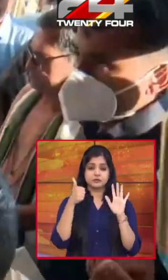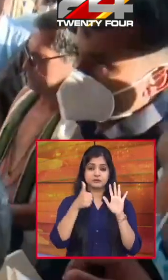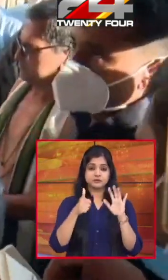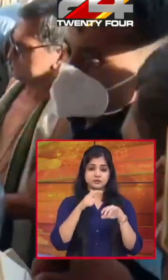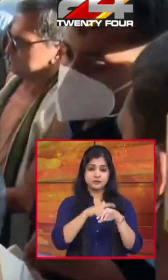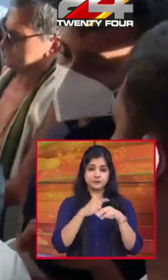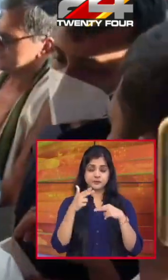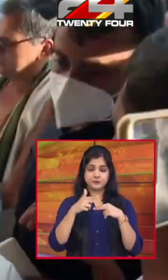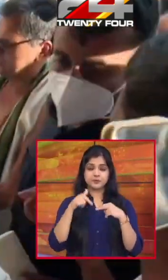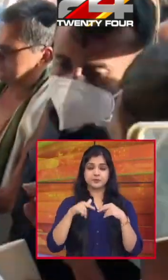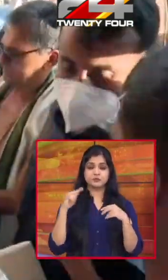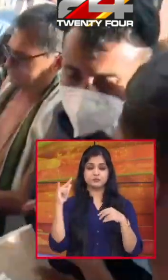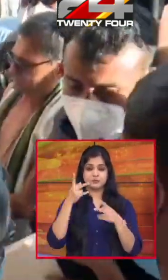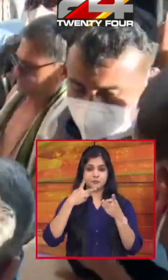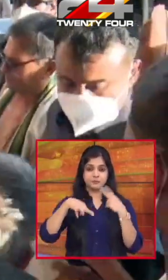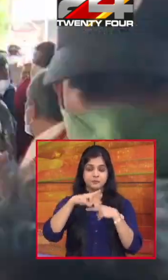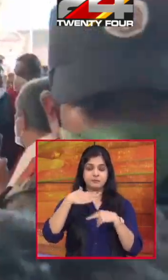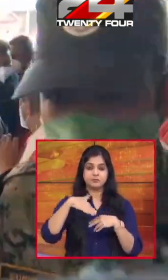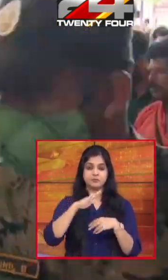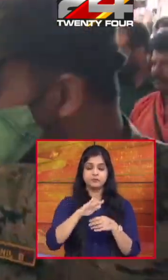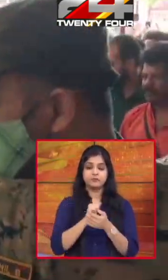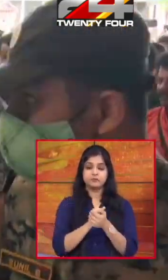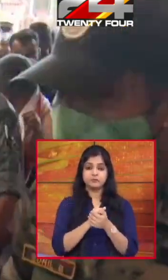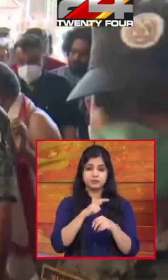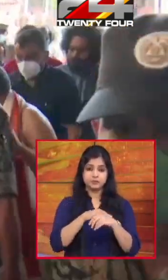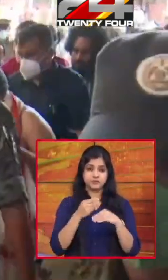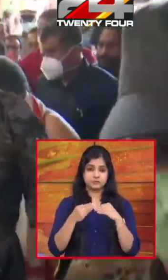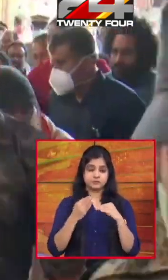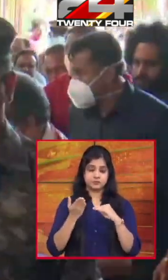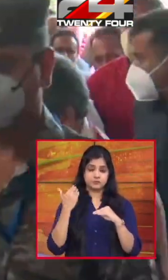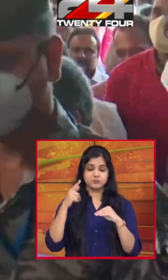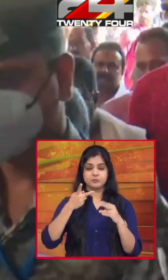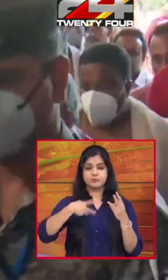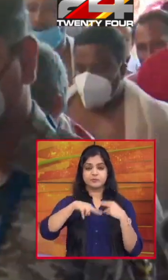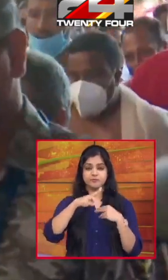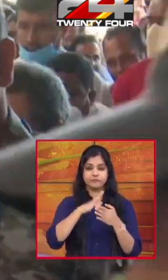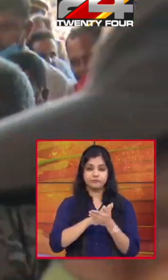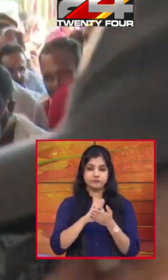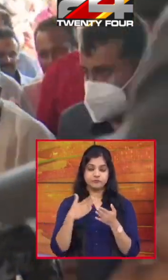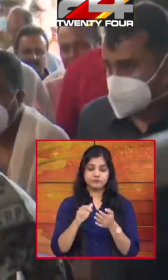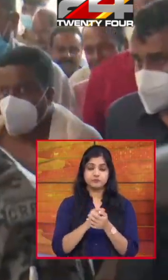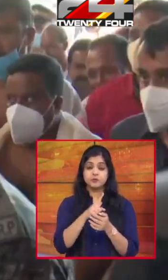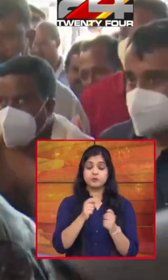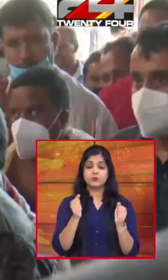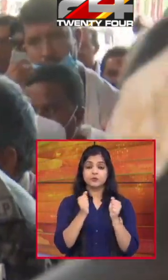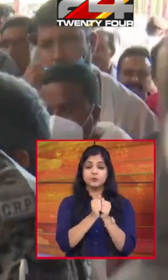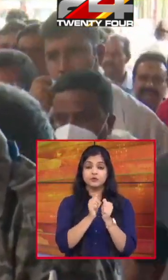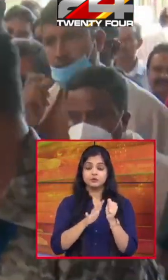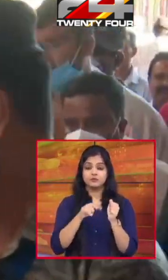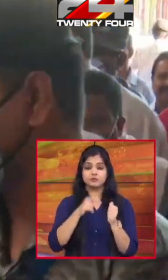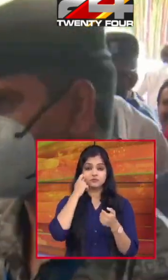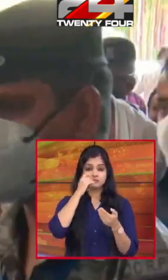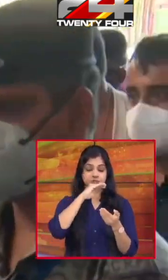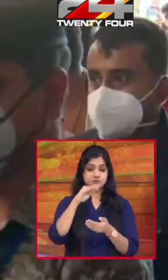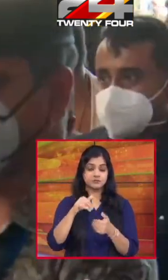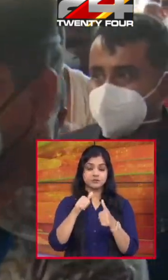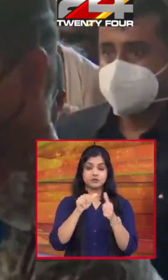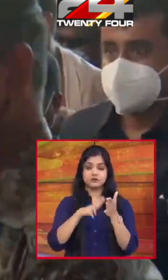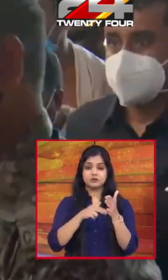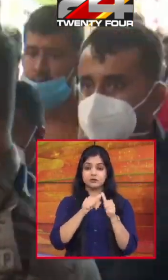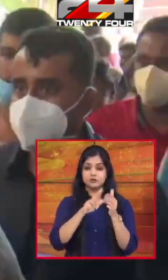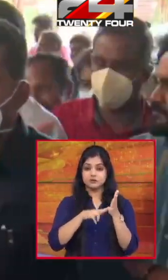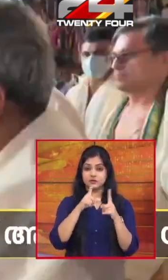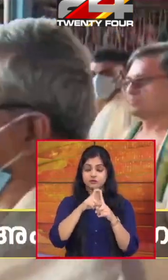5:00 അദ്ദേഹത്തിന്റെ വിമാനമുള്ളത്. അതുകൊണ്ട് തന്നെയാണ് അദ്ദേഹം അല്പസമയം മുമ്പ് ഇവിടെ നിന്നും മടങ്ങിയത്. അദ്ദേഹത്തിനൊപ്പം ഉണ്ടായിരുന്നത് മകൻ ആനന്ദ് അംബാനിയുടെ